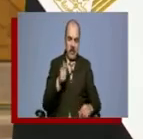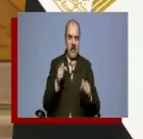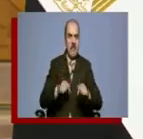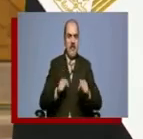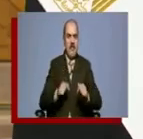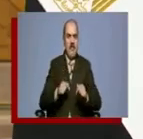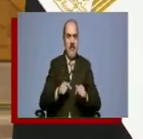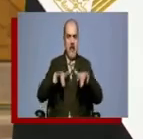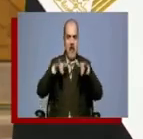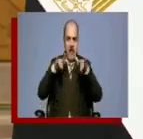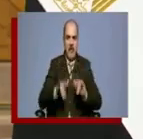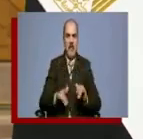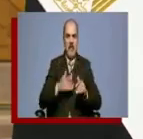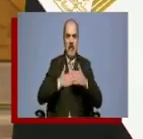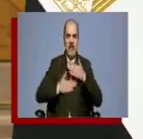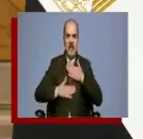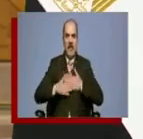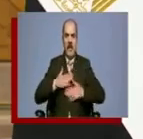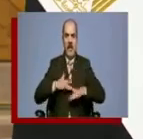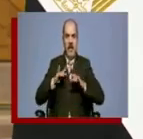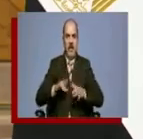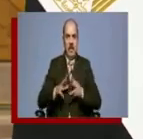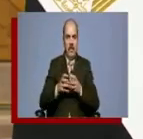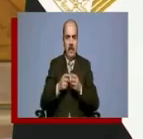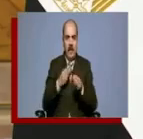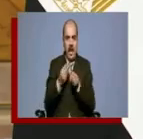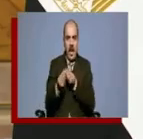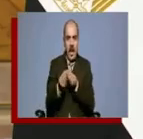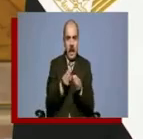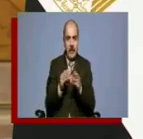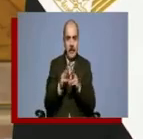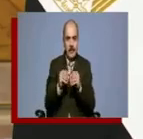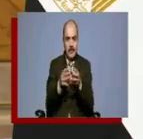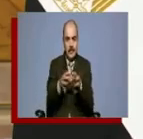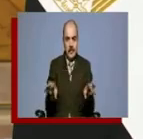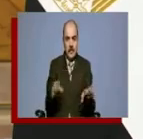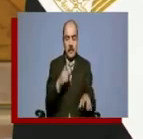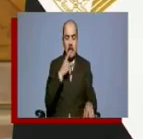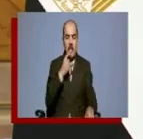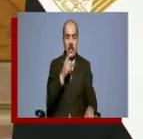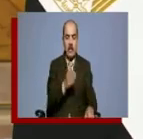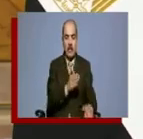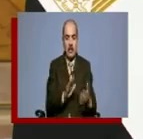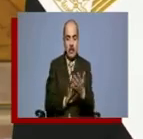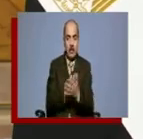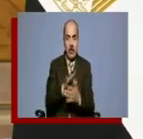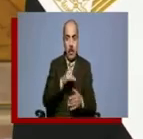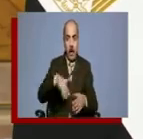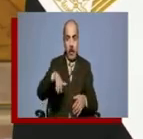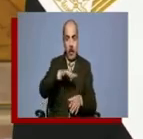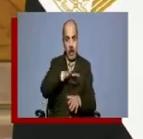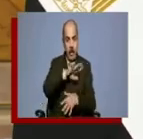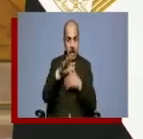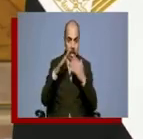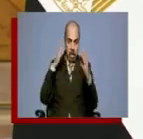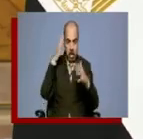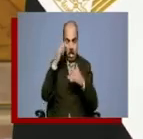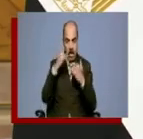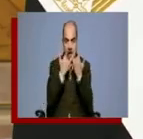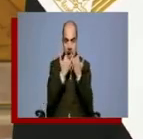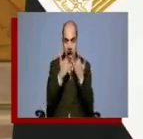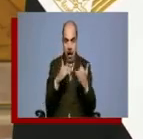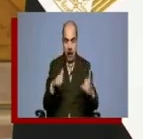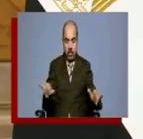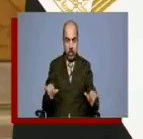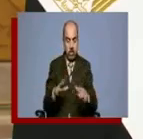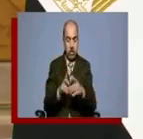فبالتالي يعني معنى الخباسه يعني شافوا مع الاخوان ويقدر يتعامل مع اللي شكلهم في اي حته في العالم